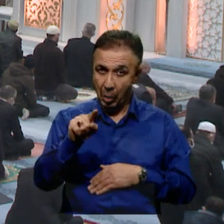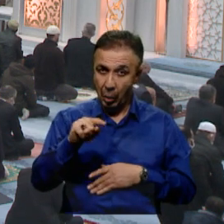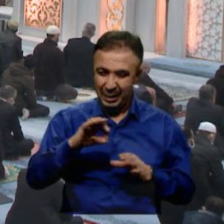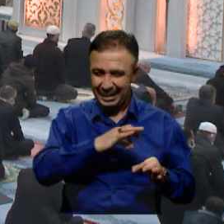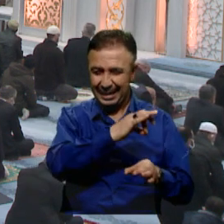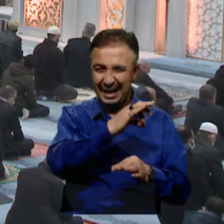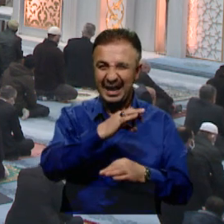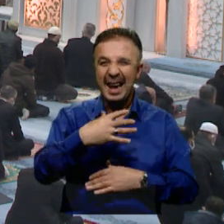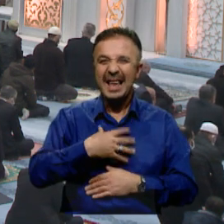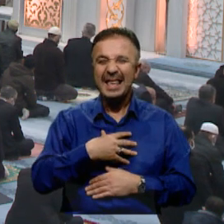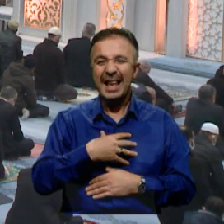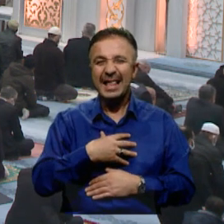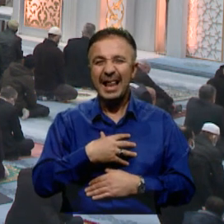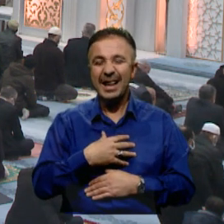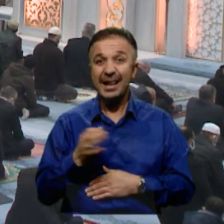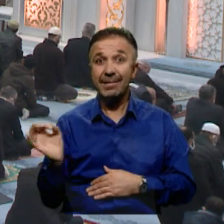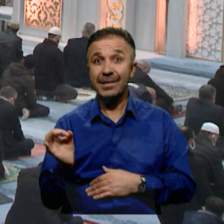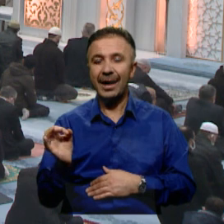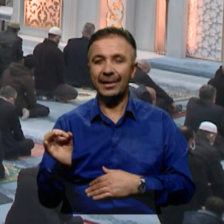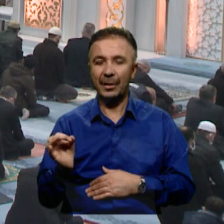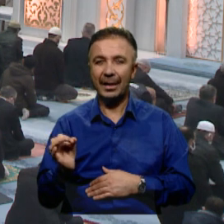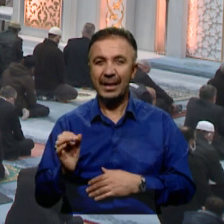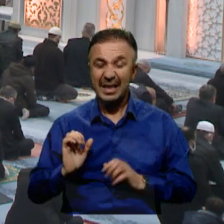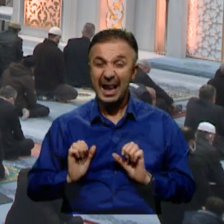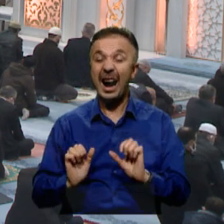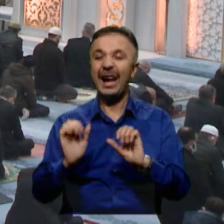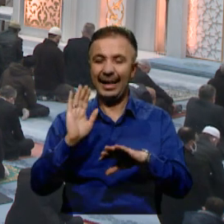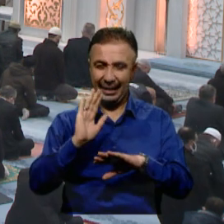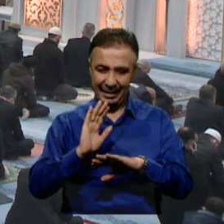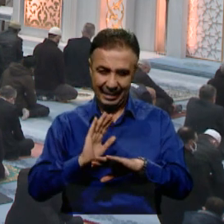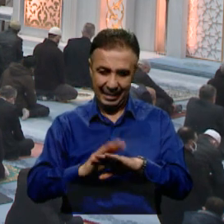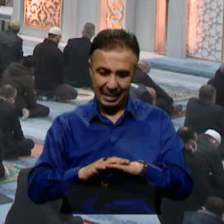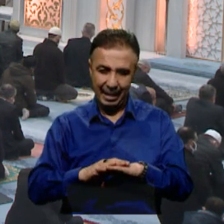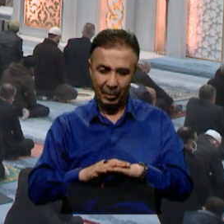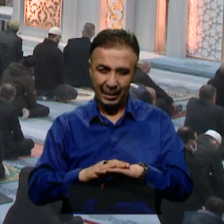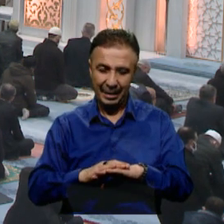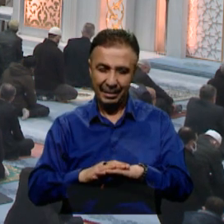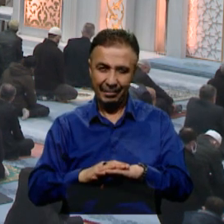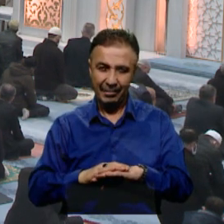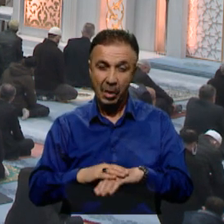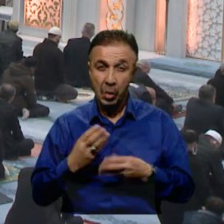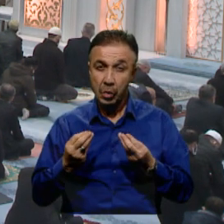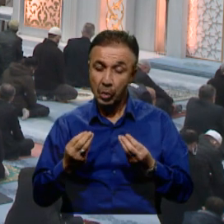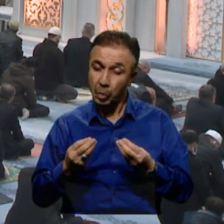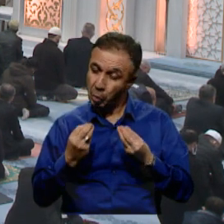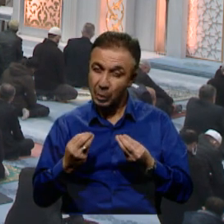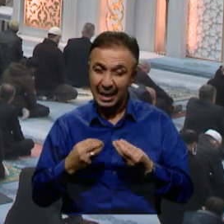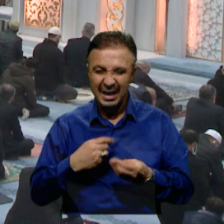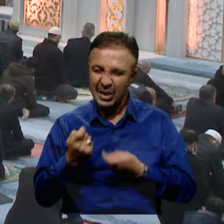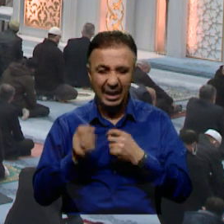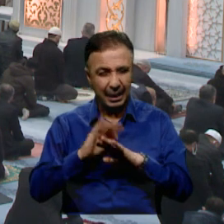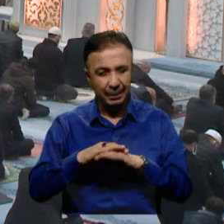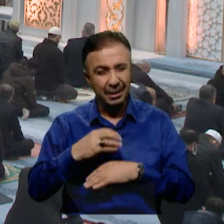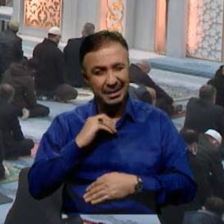kandırıyorlar. Kendilerini aldatıyorlar. Çok güzel şeyler yaptıklarını zannediyorlar. Bakın böyle